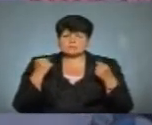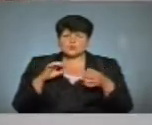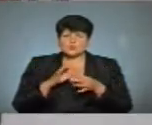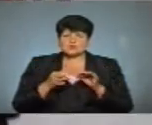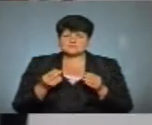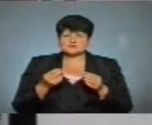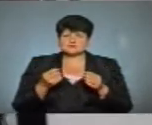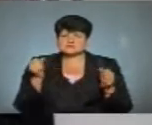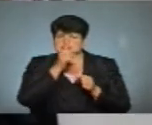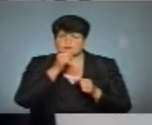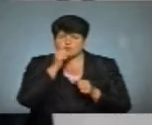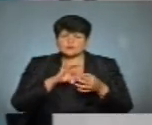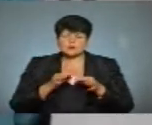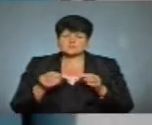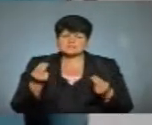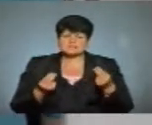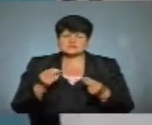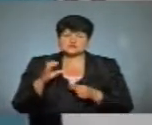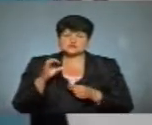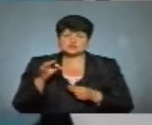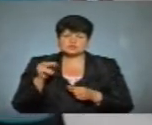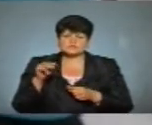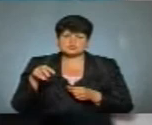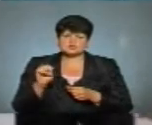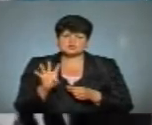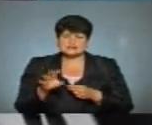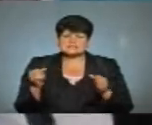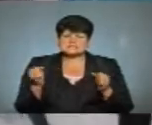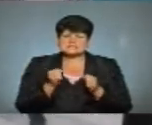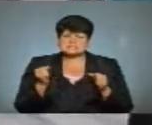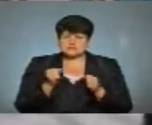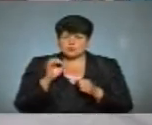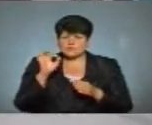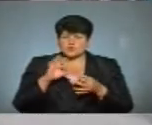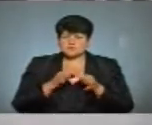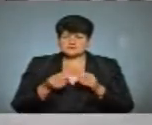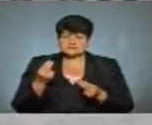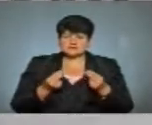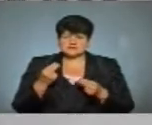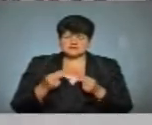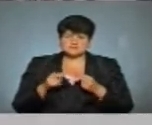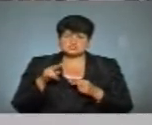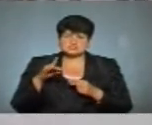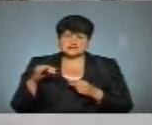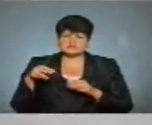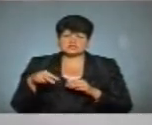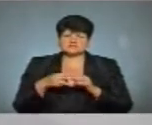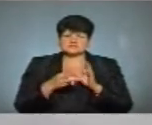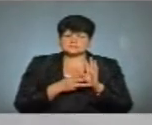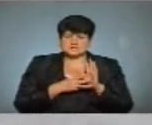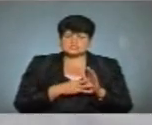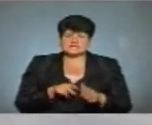Олімпійських іграх у Сочі у 2014 році і на зимових Олімпійських іграх у Пхьончхані у 2018-му.